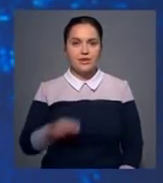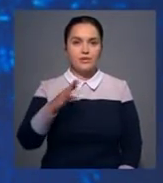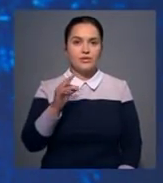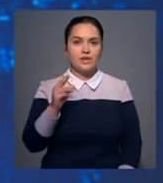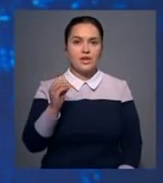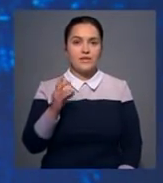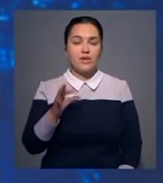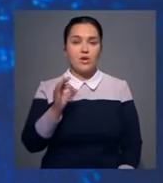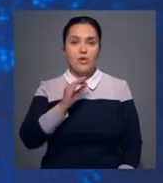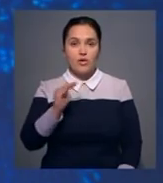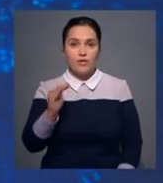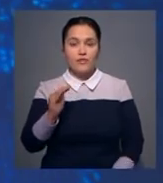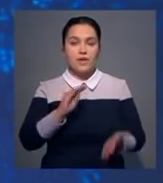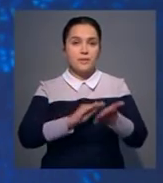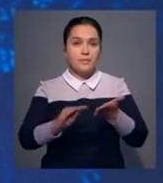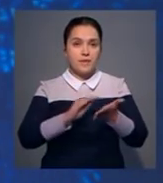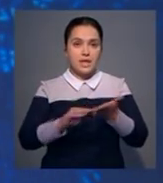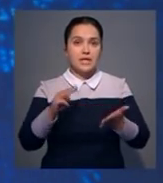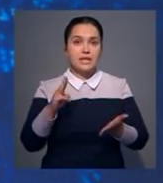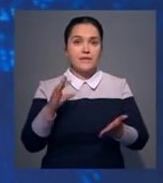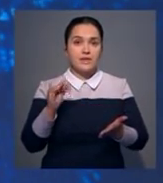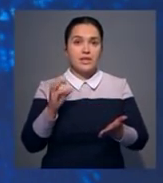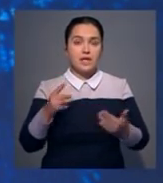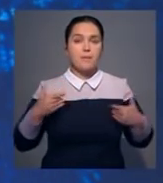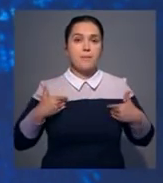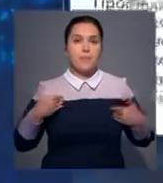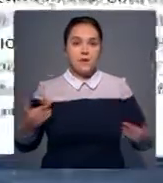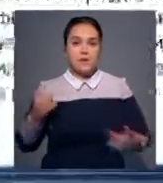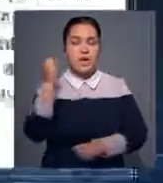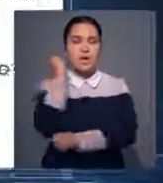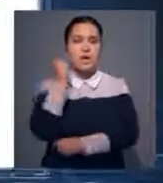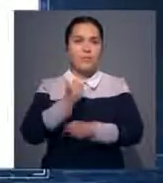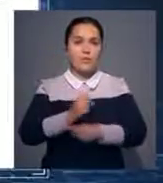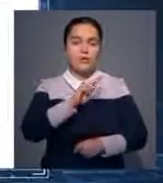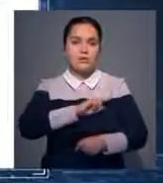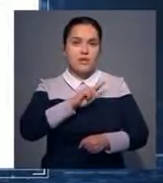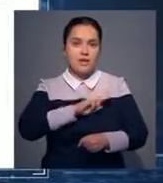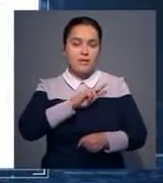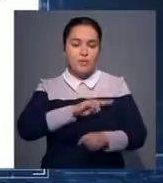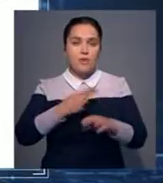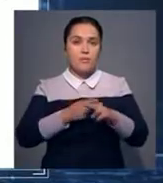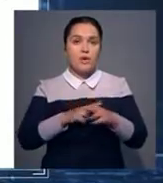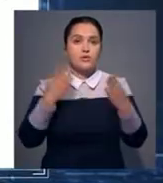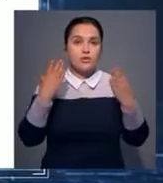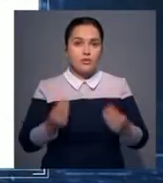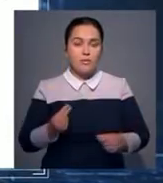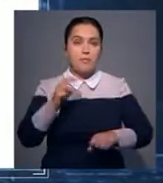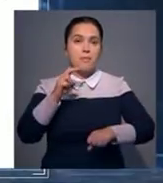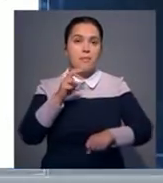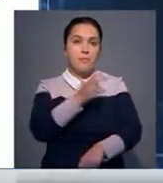Касым-Жомарт Токаев на своей официальной странице в Твиттере поздравил работников системы здравоохранения с Днем медика. В поздравлении